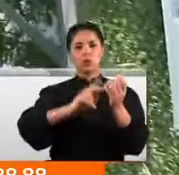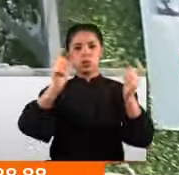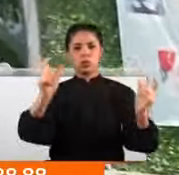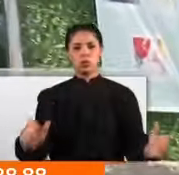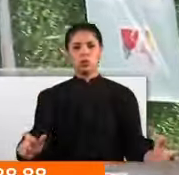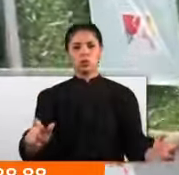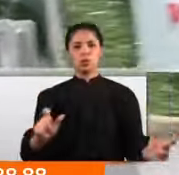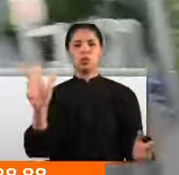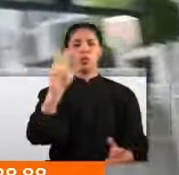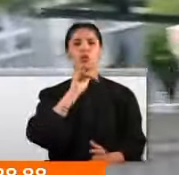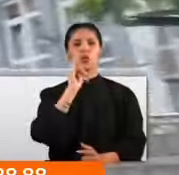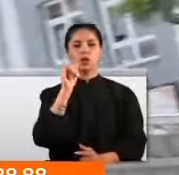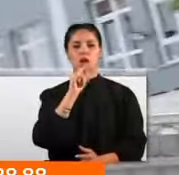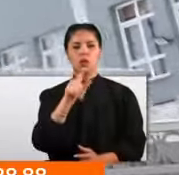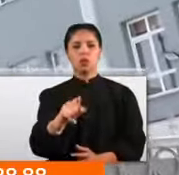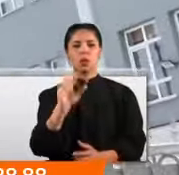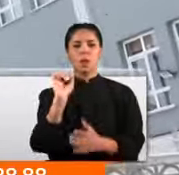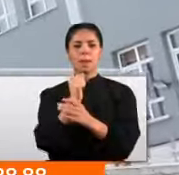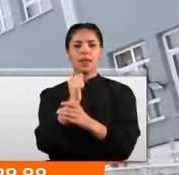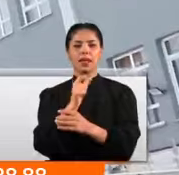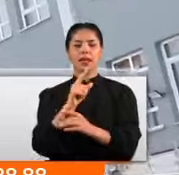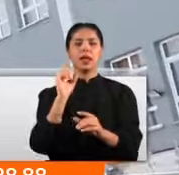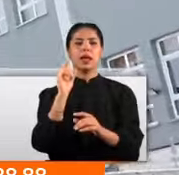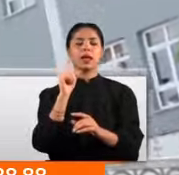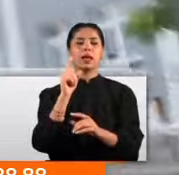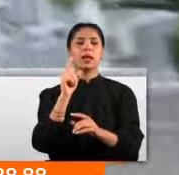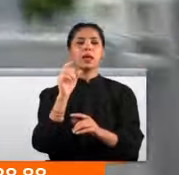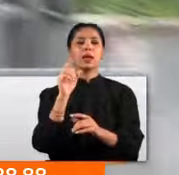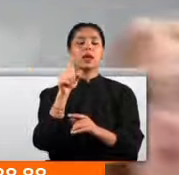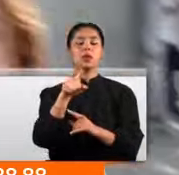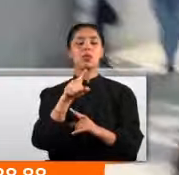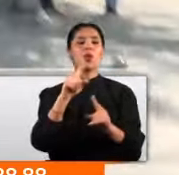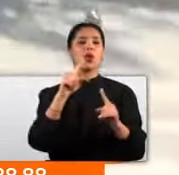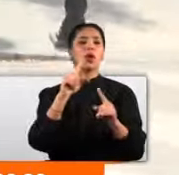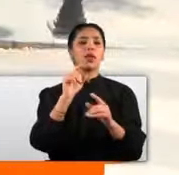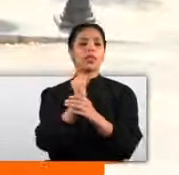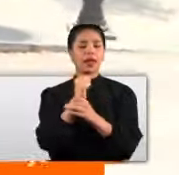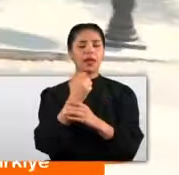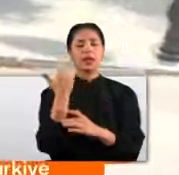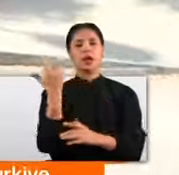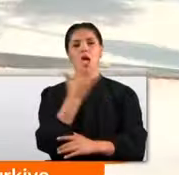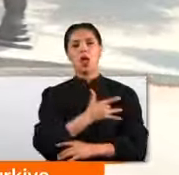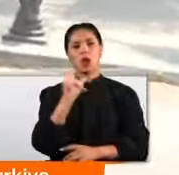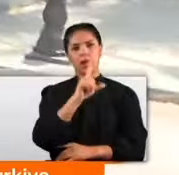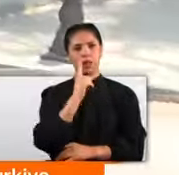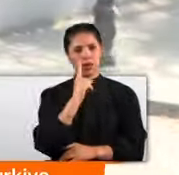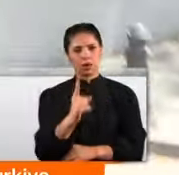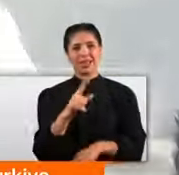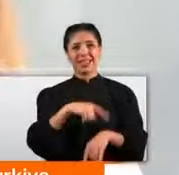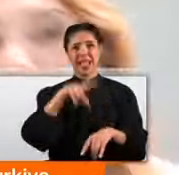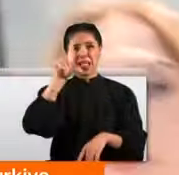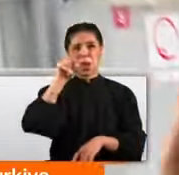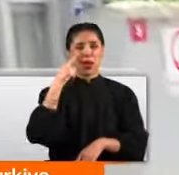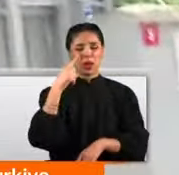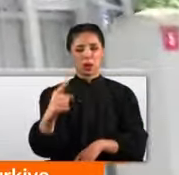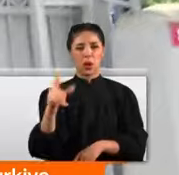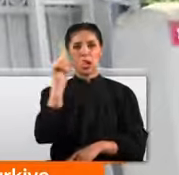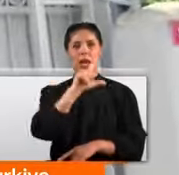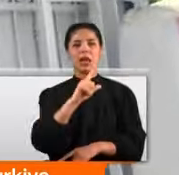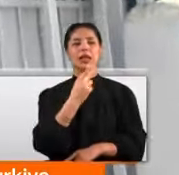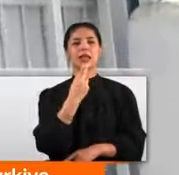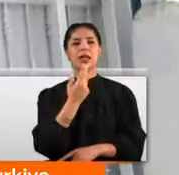Ümraniye'deki 30 Ağustos Mesleki ve Teknik Anadolu Lisesi. Saatler 11'i gösterdiğinde işte bu lisede okuyan bir